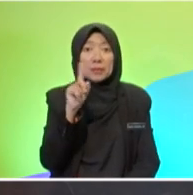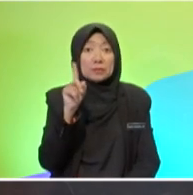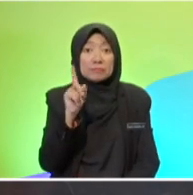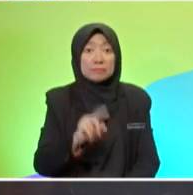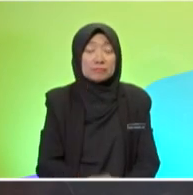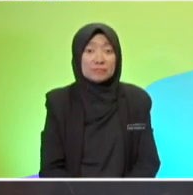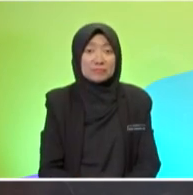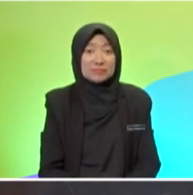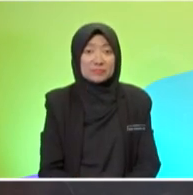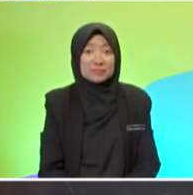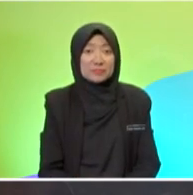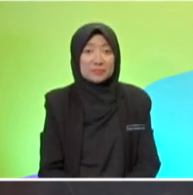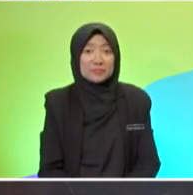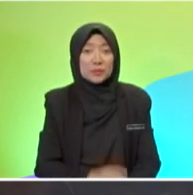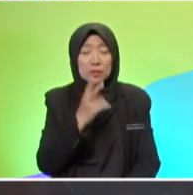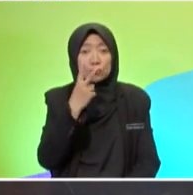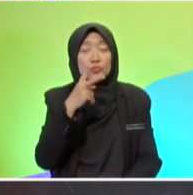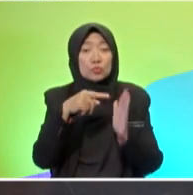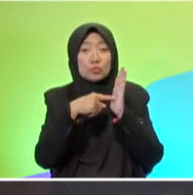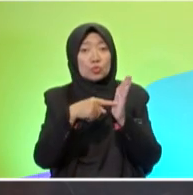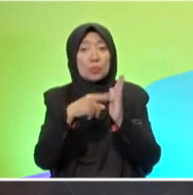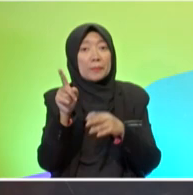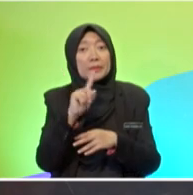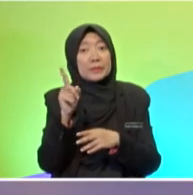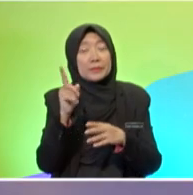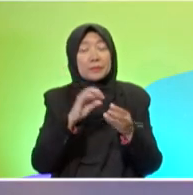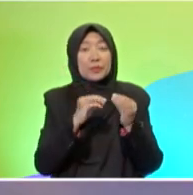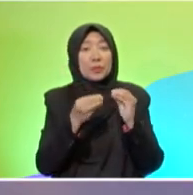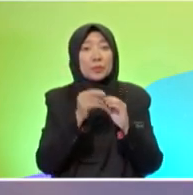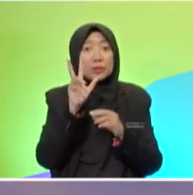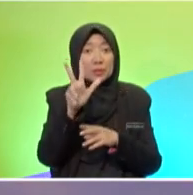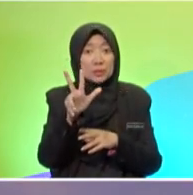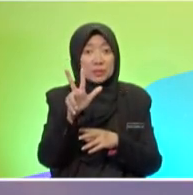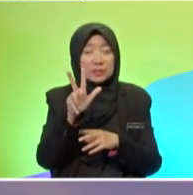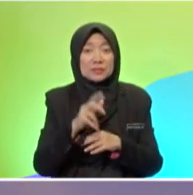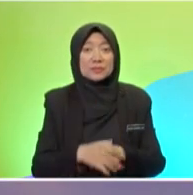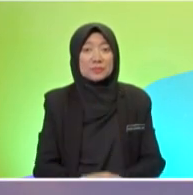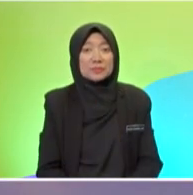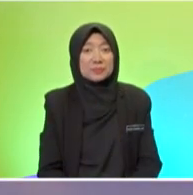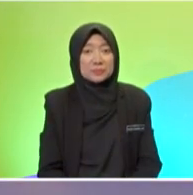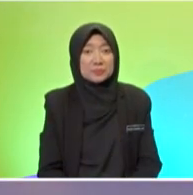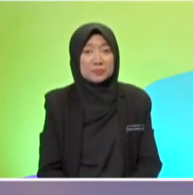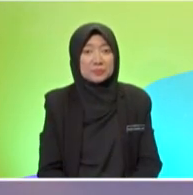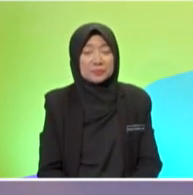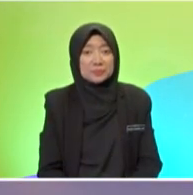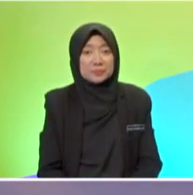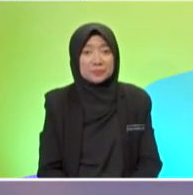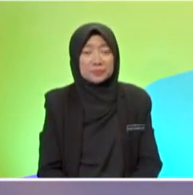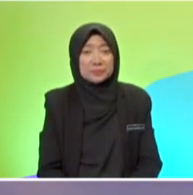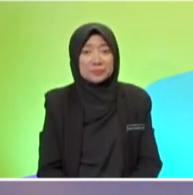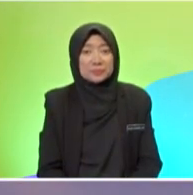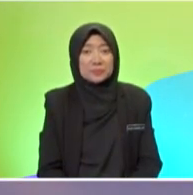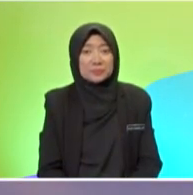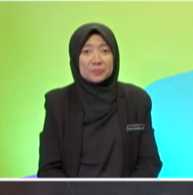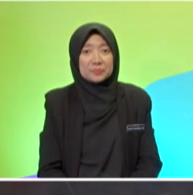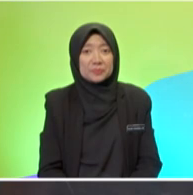ni kawan-kawan? Jom kita pancing sama-sama. Mana dia? Nombor tiga. Kalau macam ni.